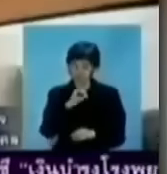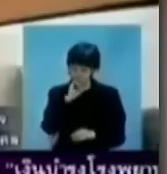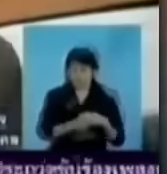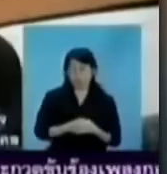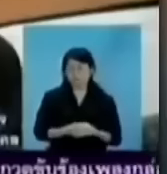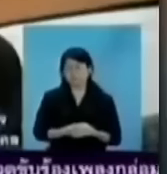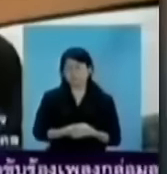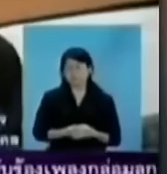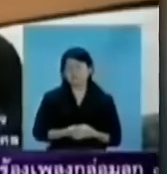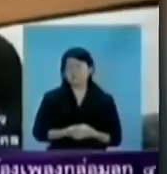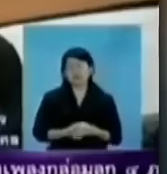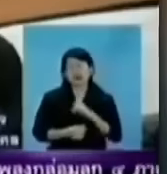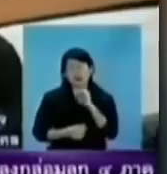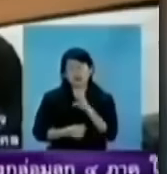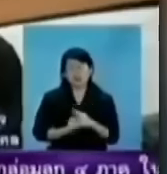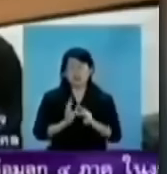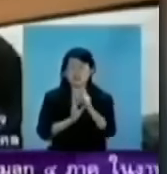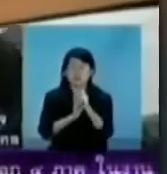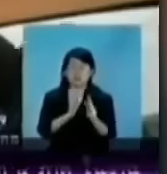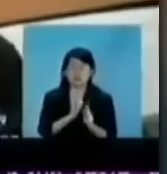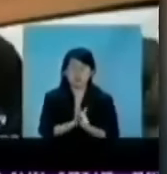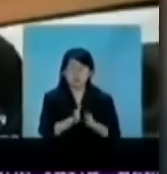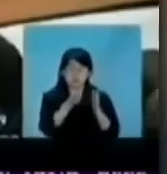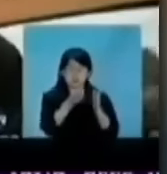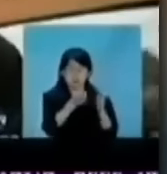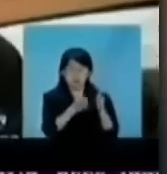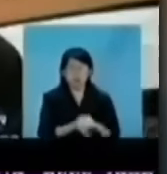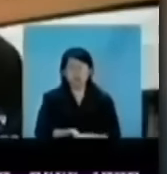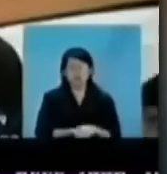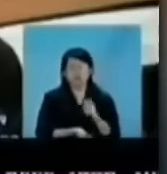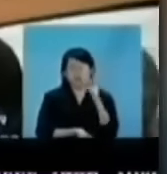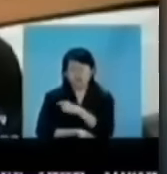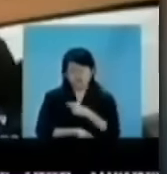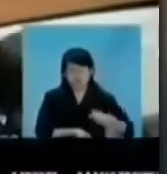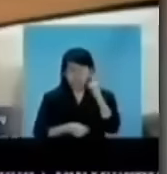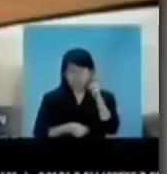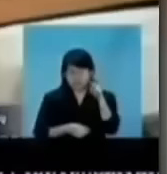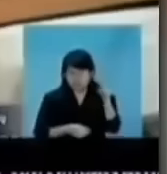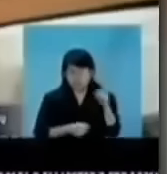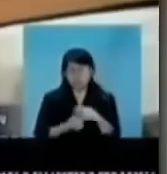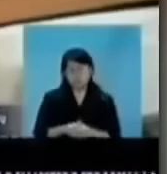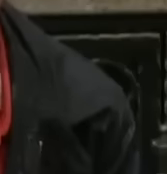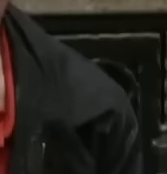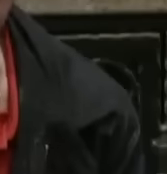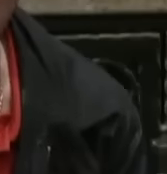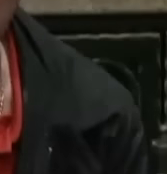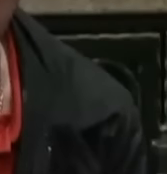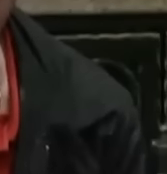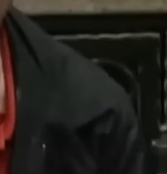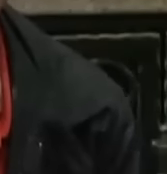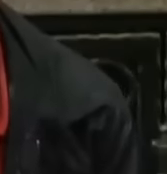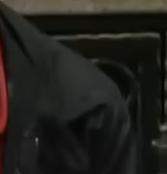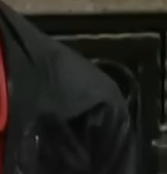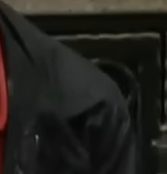ก็ถูกสื่อเนี่ยวิพากษ์วิจารณ์อยู่ตั้งแต่ก่อนหน้านี้แล้วว่าเป็นคนที่ไม่ใช่คนที่จะออกมาชนแบบนี้นะ